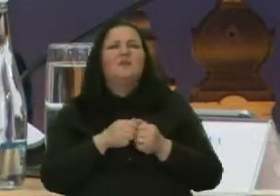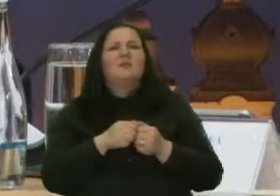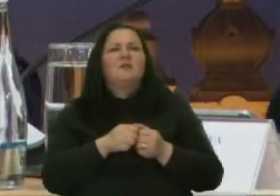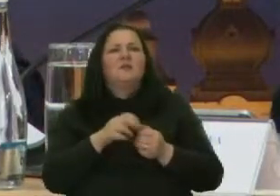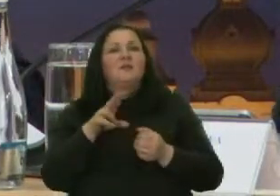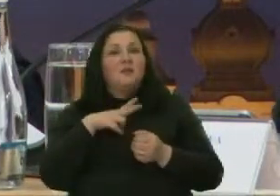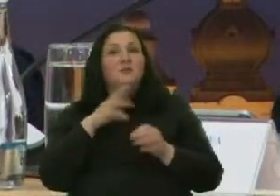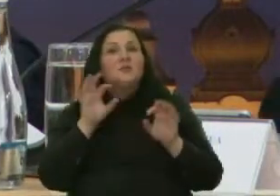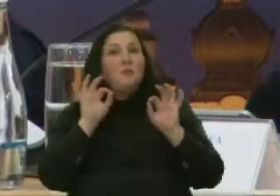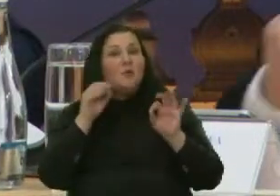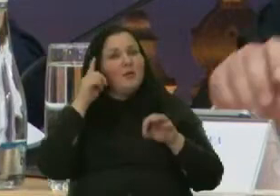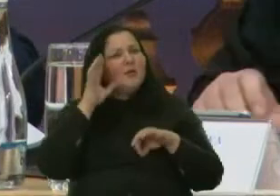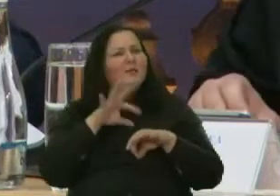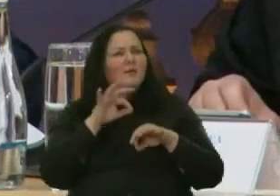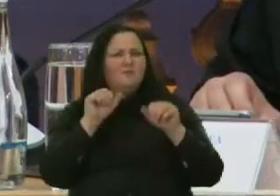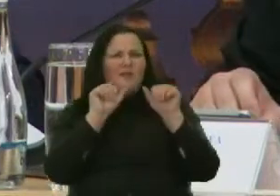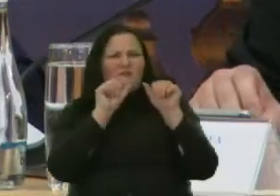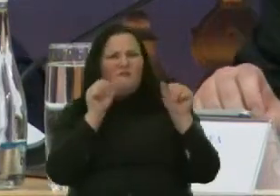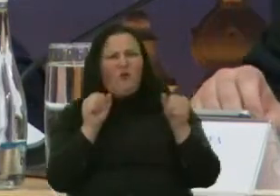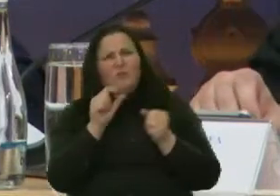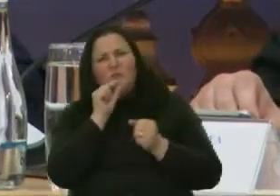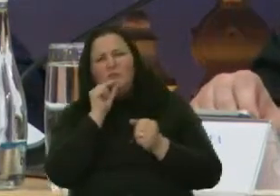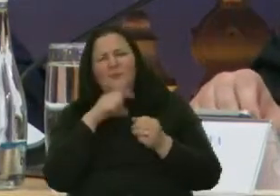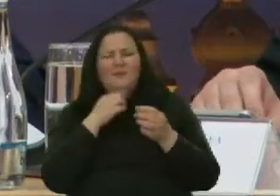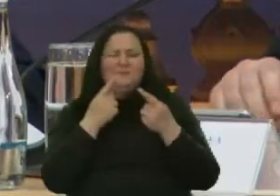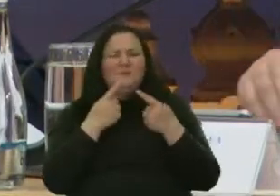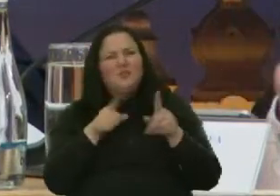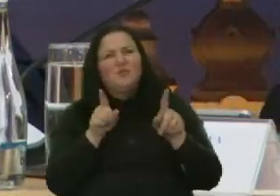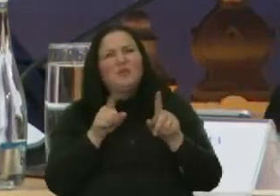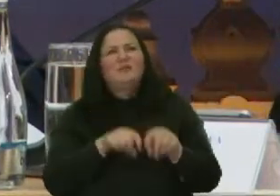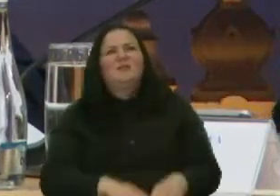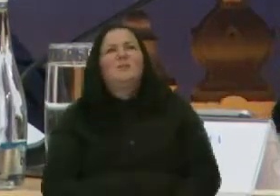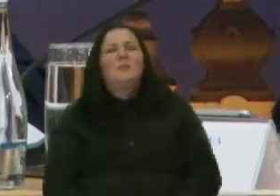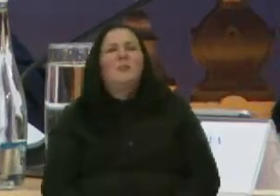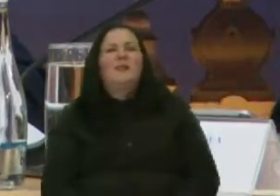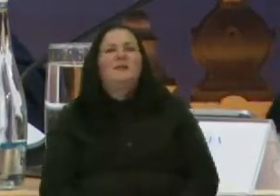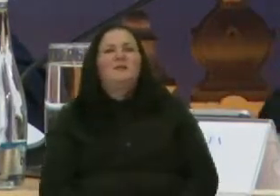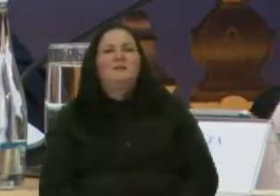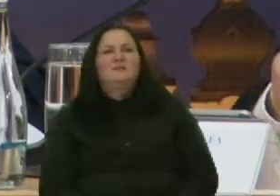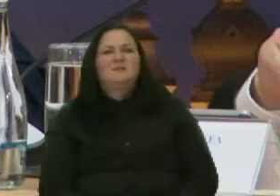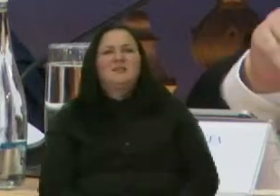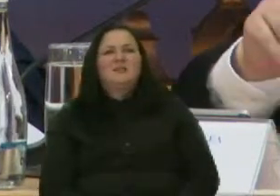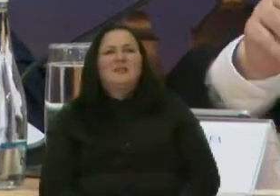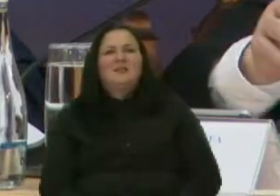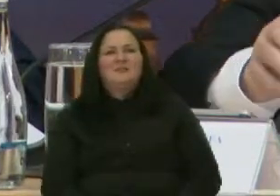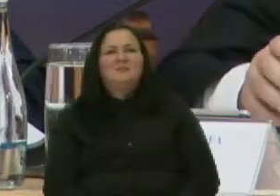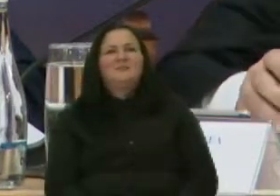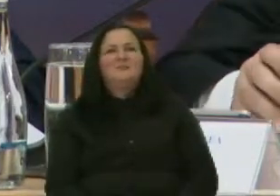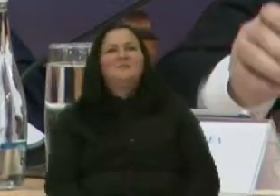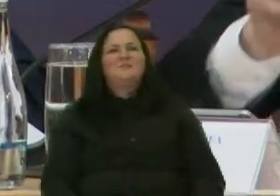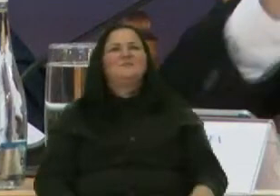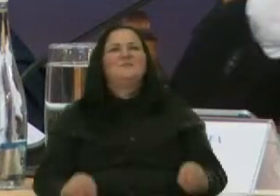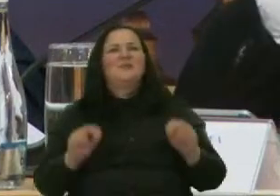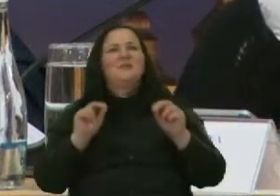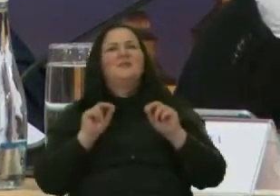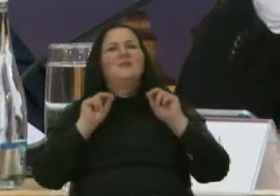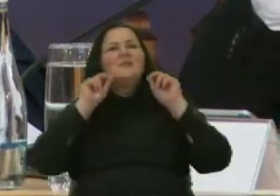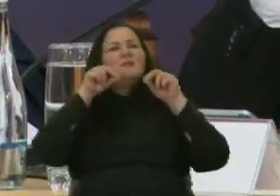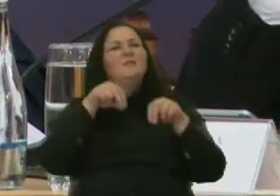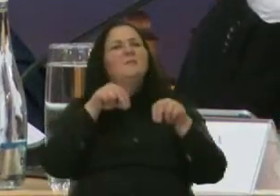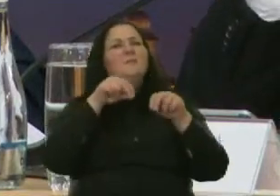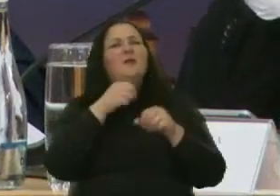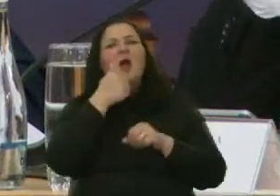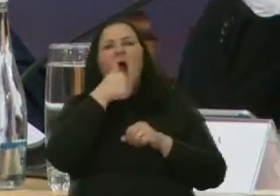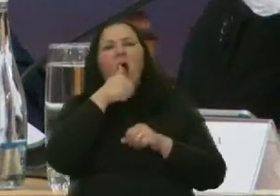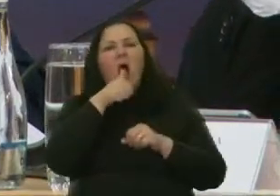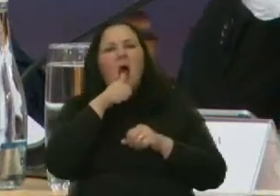regulă ideea pe care o spuneți formula E un pic mai așa mai cinică instalare de cișmele de apă potabilă în toate